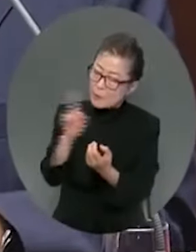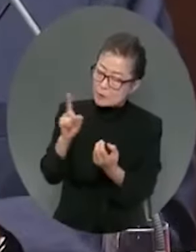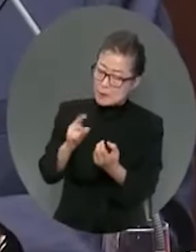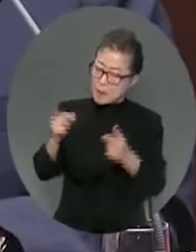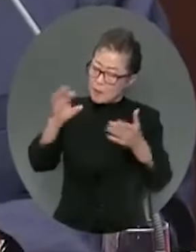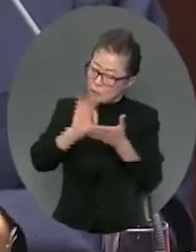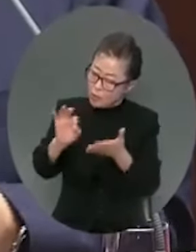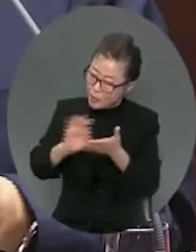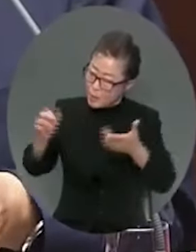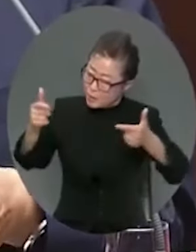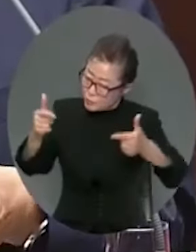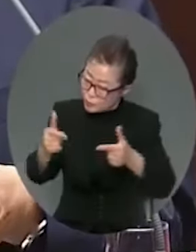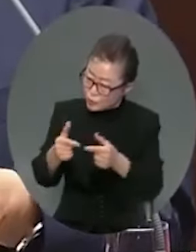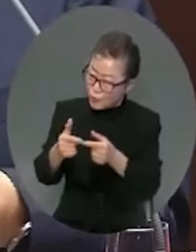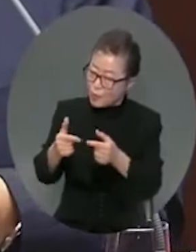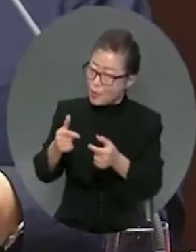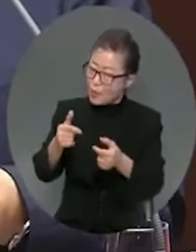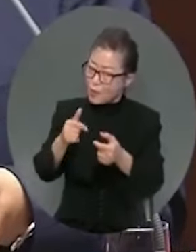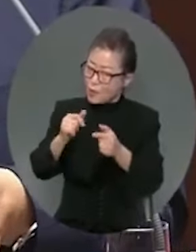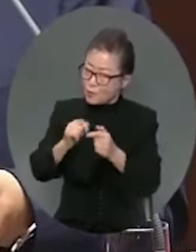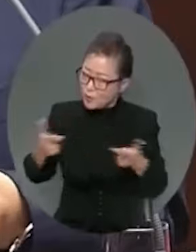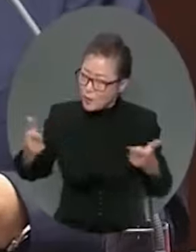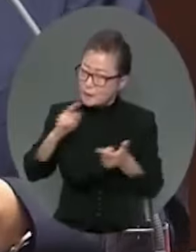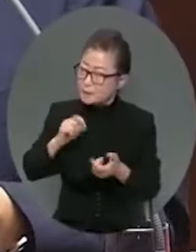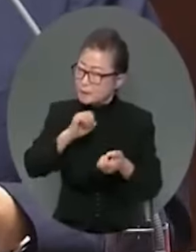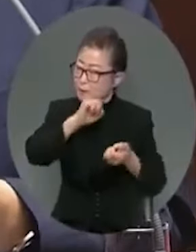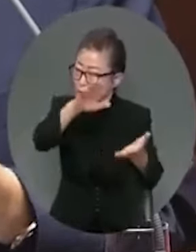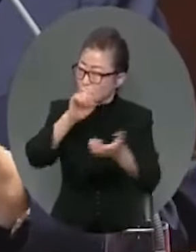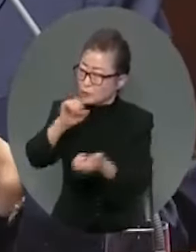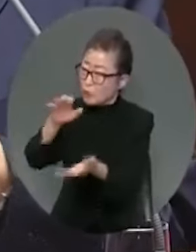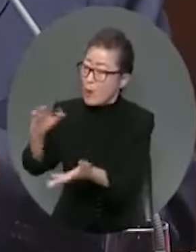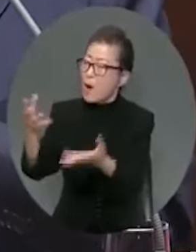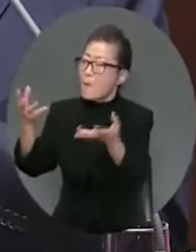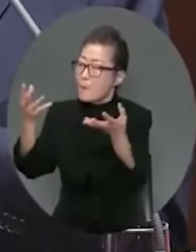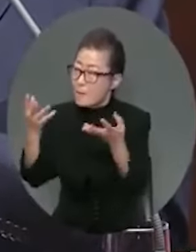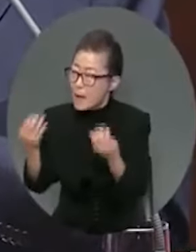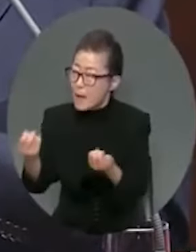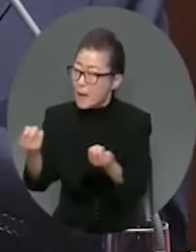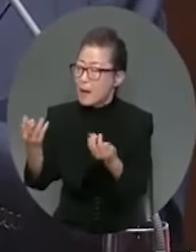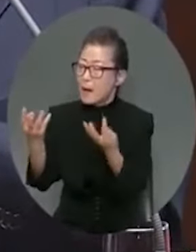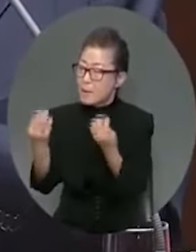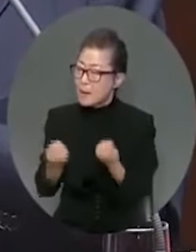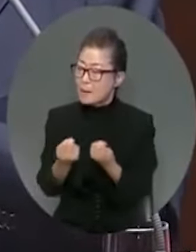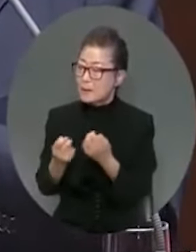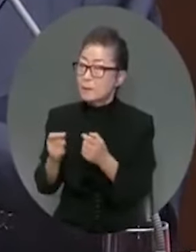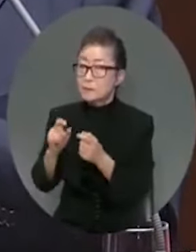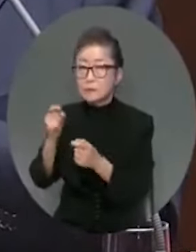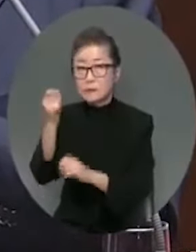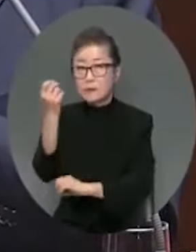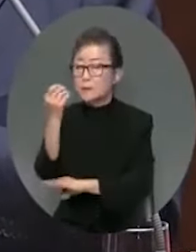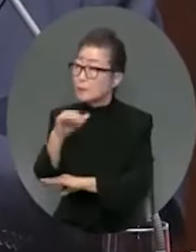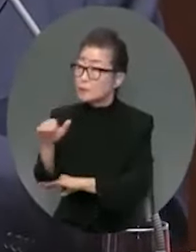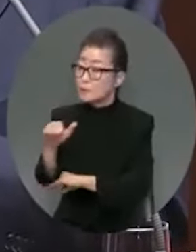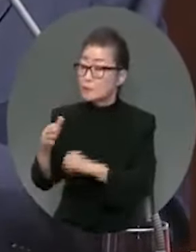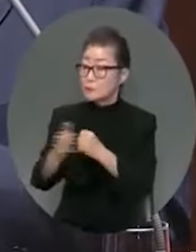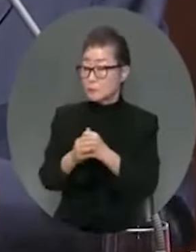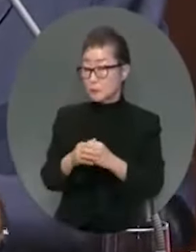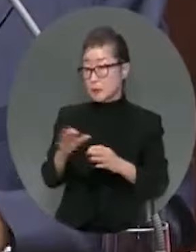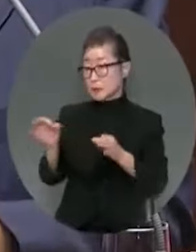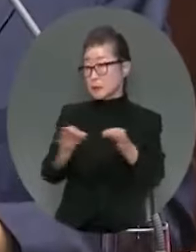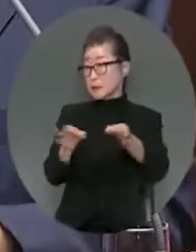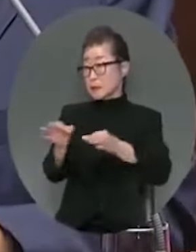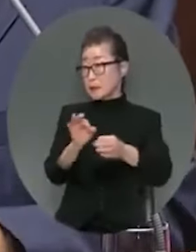줄고 공급은 상당한 공급을 하는 이 기본적인 것을 조금 시장에 의한 수요